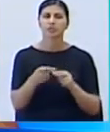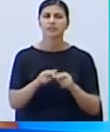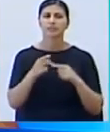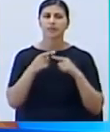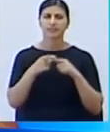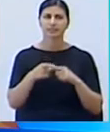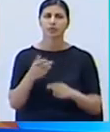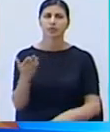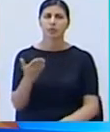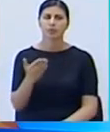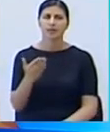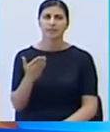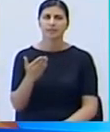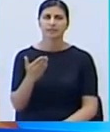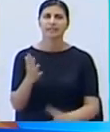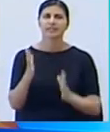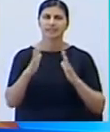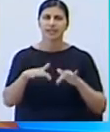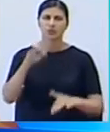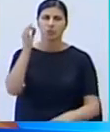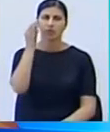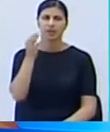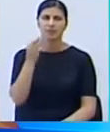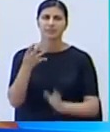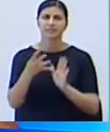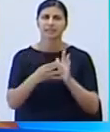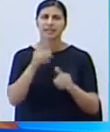მექანიზმები, რომელმაც დაანგრეული გერმანია